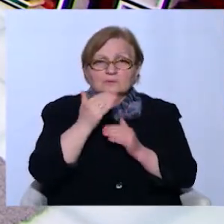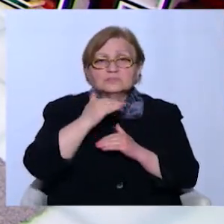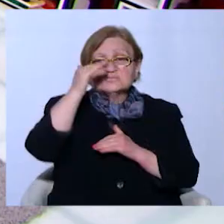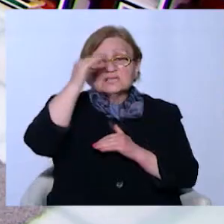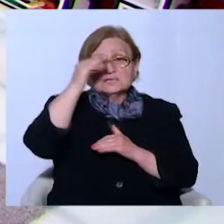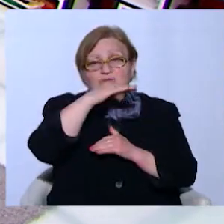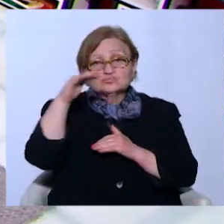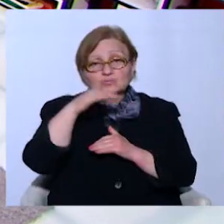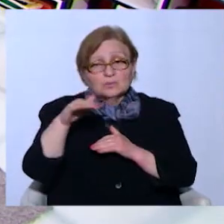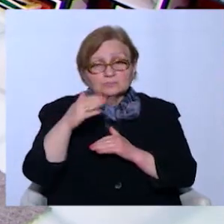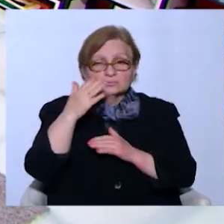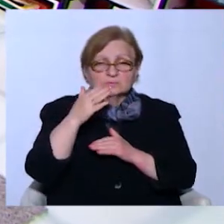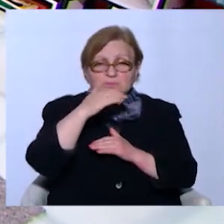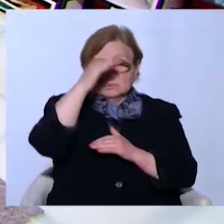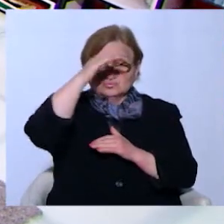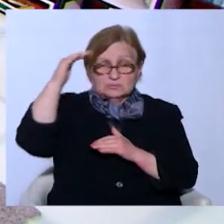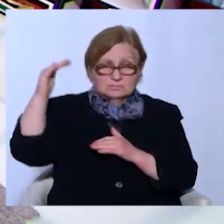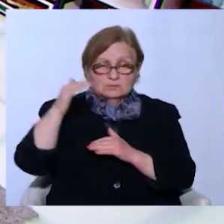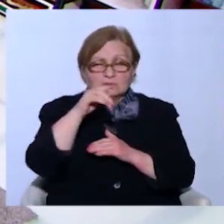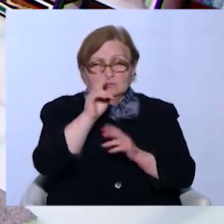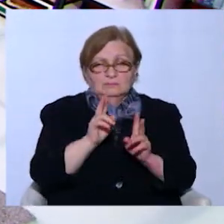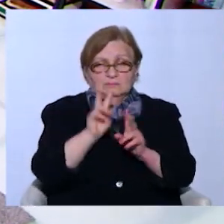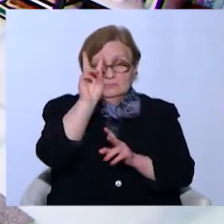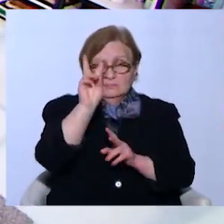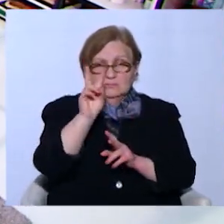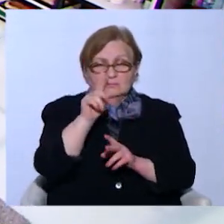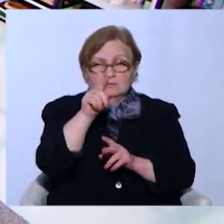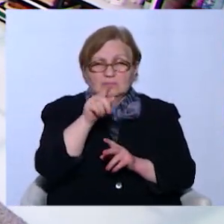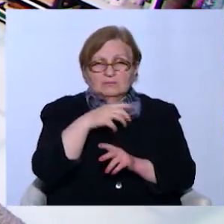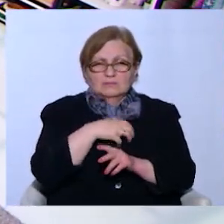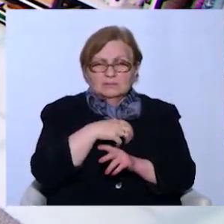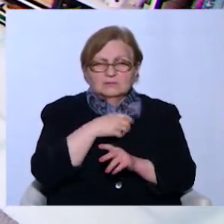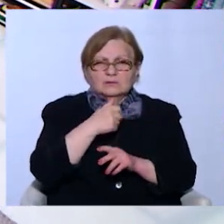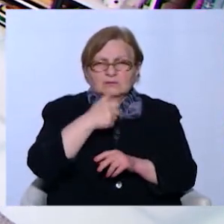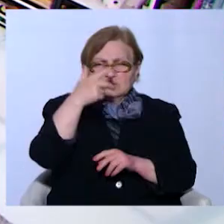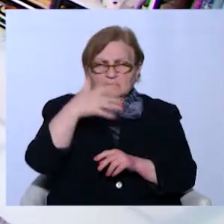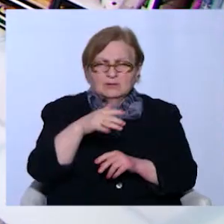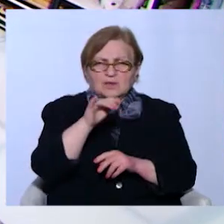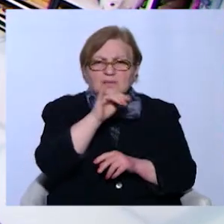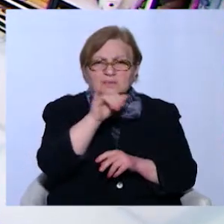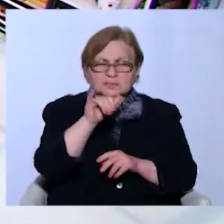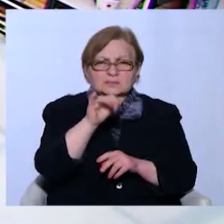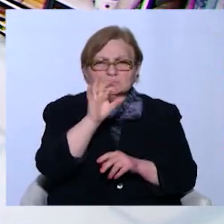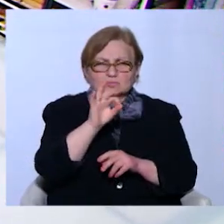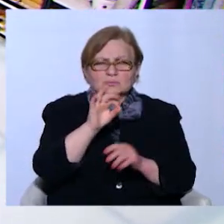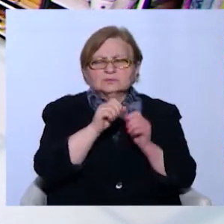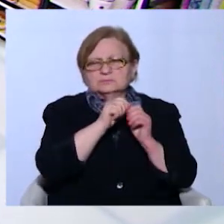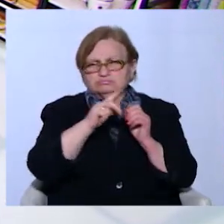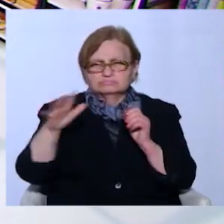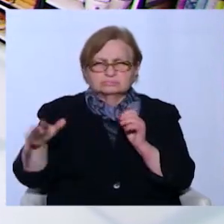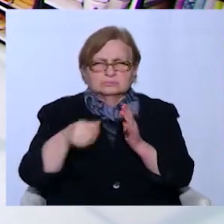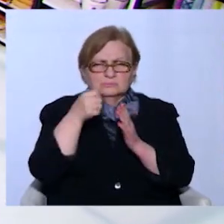თუ ქვედაშტოებიანი. მაგალითად, ზედაშტოებიანი პარაბოლას მნიშვნელობათა სიმრავლე არის y0-დან პლუს უსასრულობამდე,